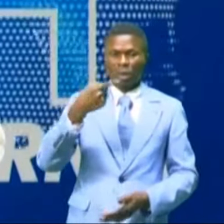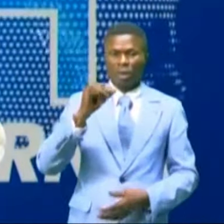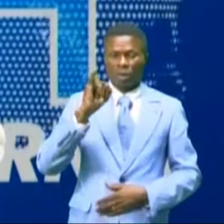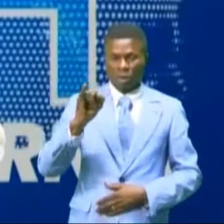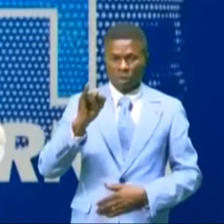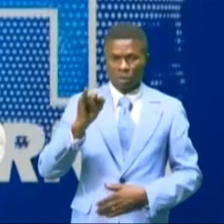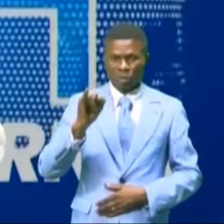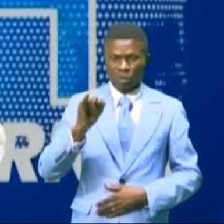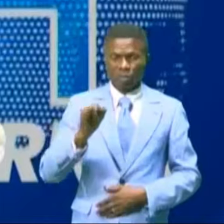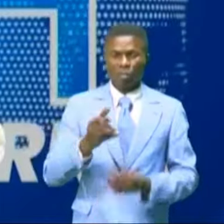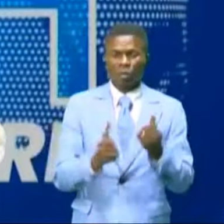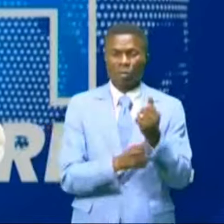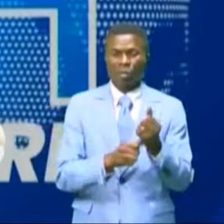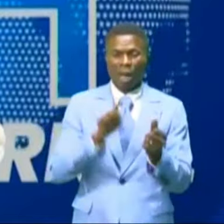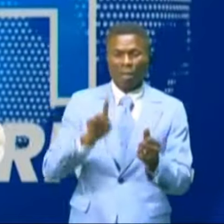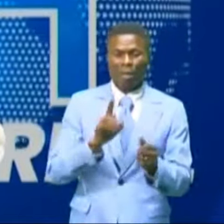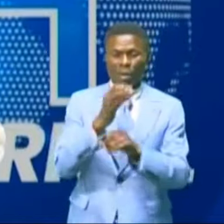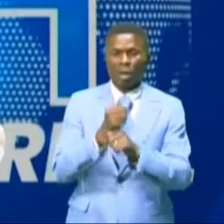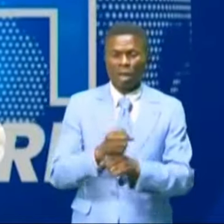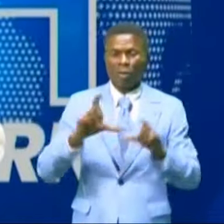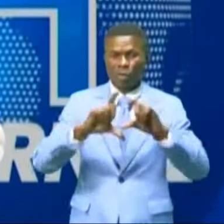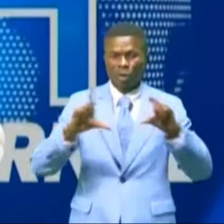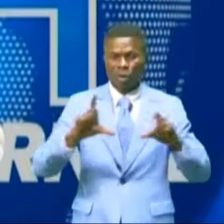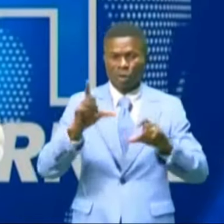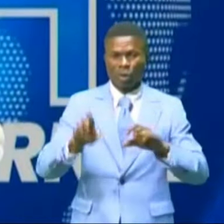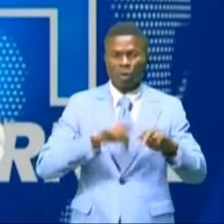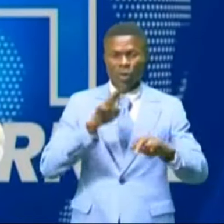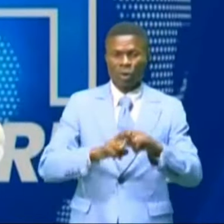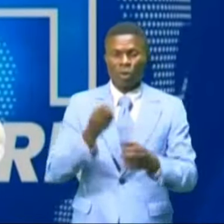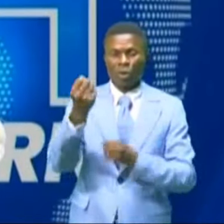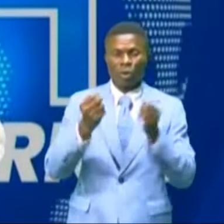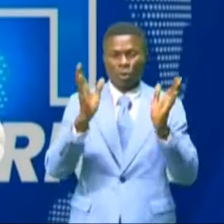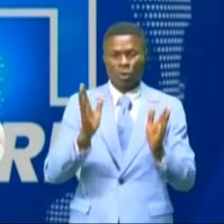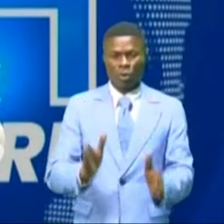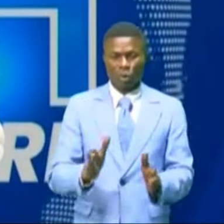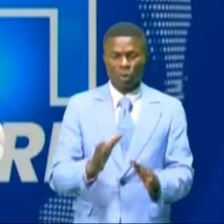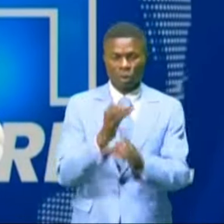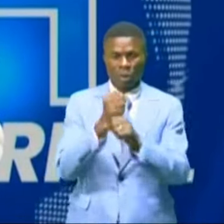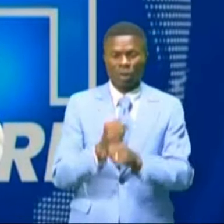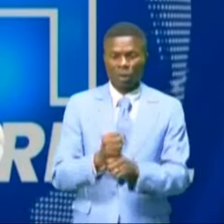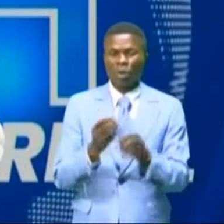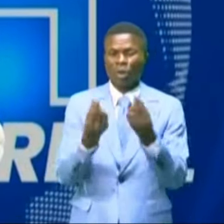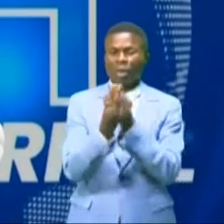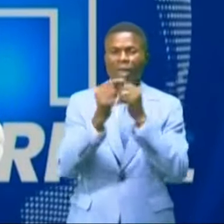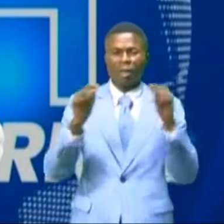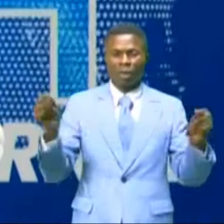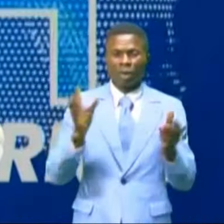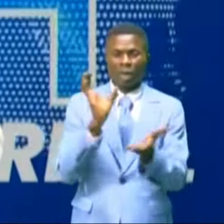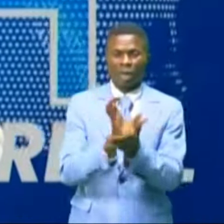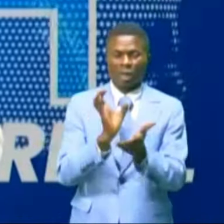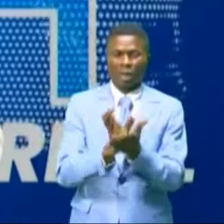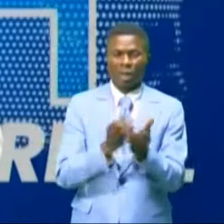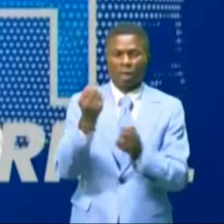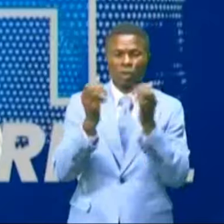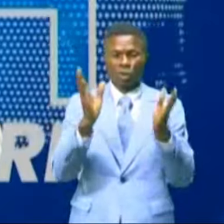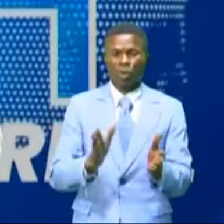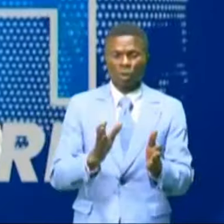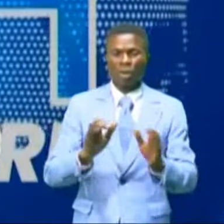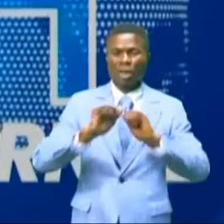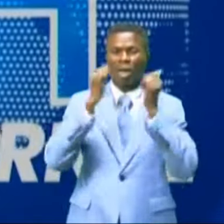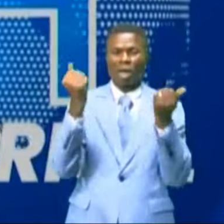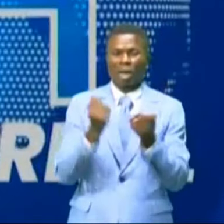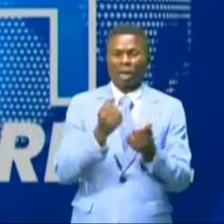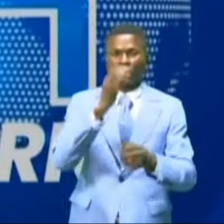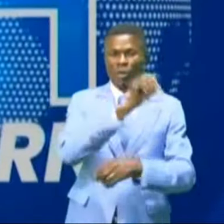récurrents détenteurs ou non d'un contrat d'assurance automobile, l'obtention gratuite des cartes roses auprès des agences